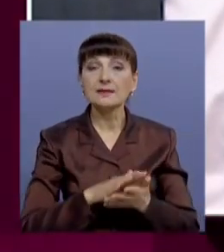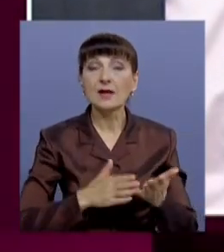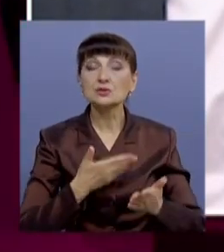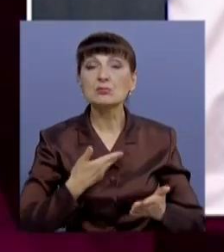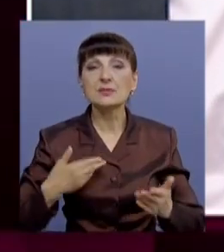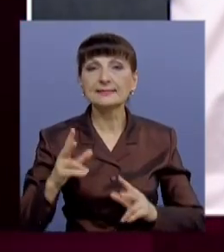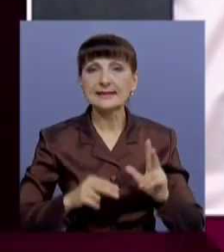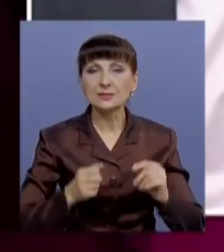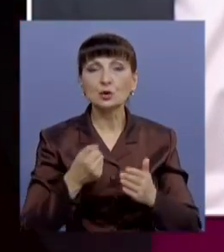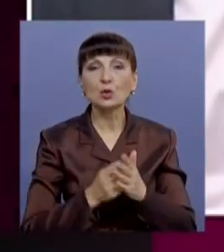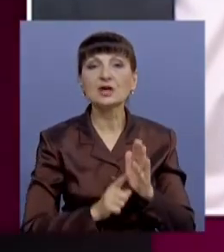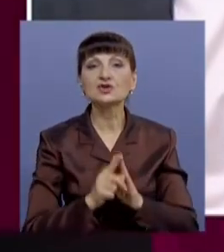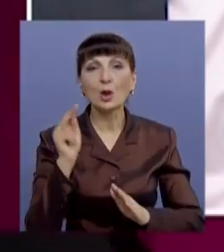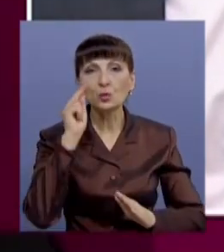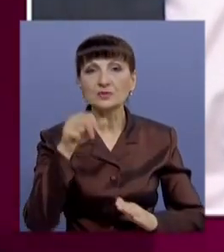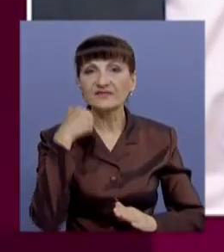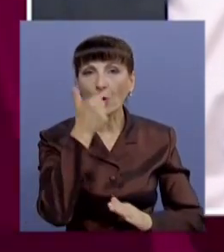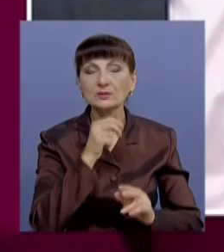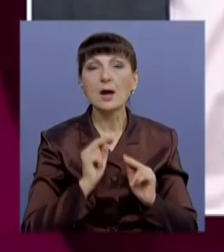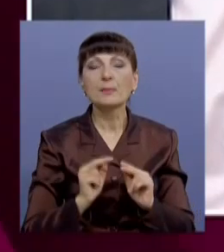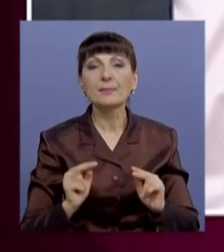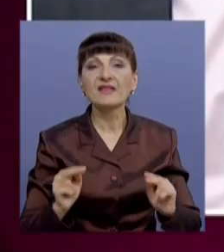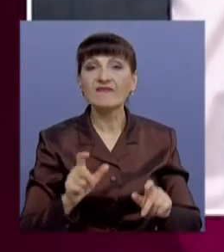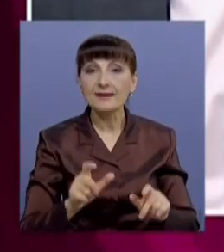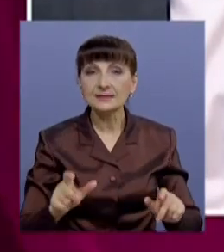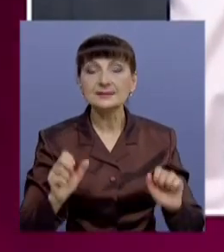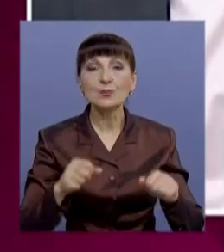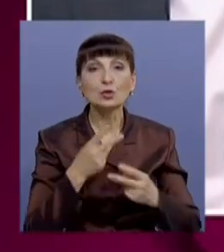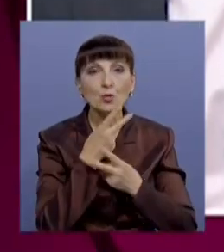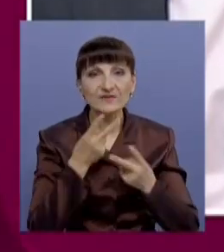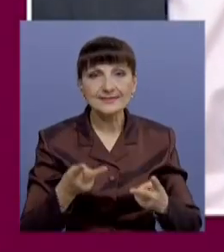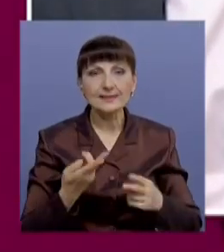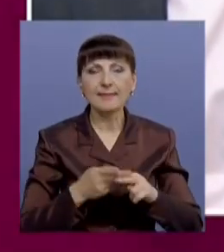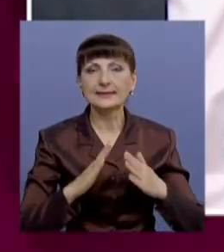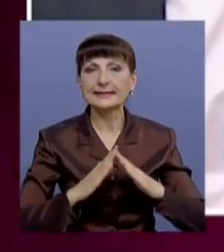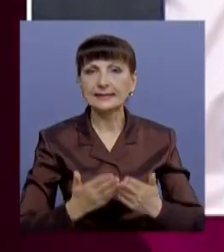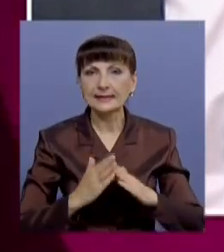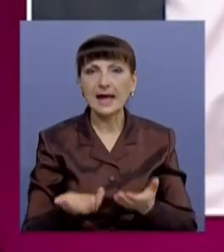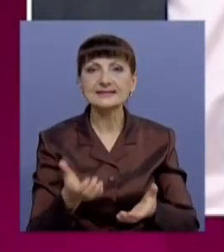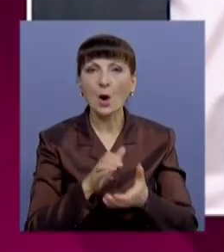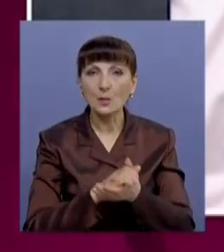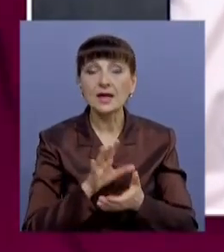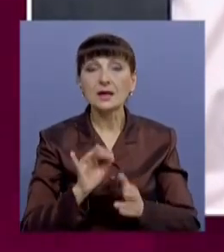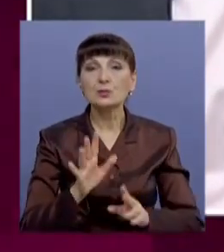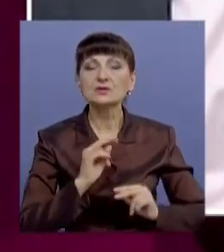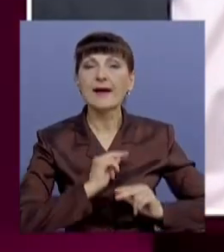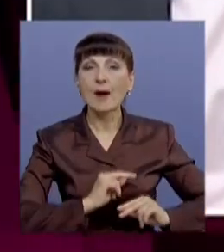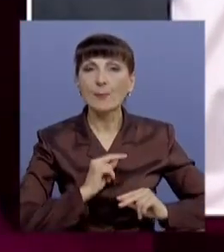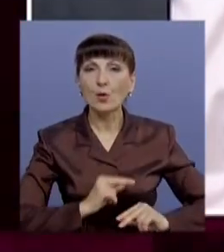надеемся, что до начала учебного года преподаватели смогут с ними ознакомиться. Будет работа